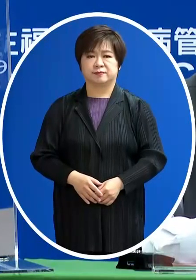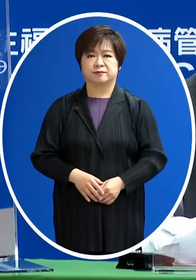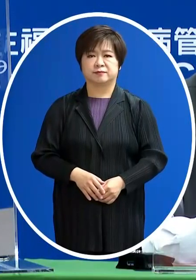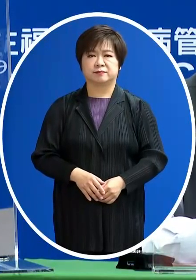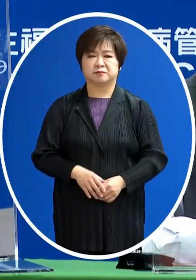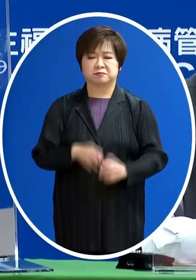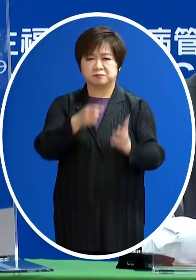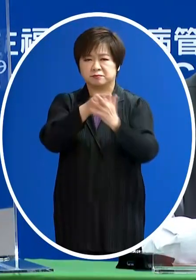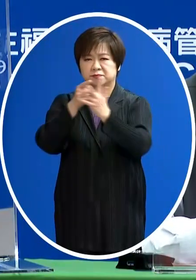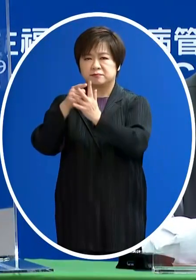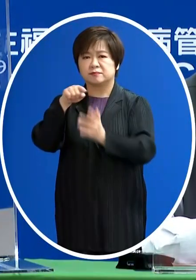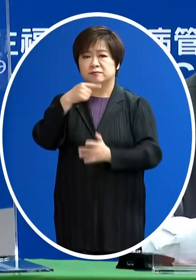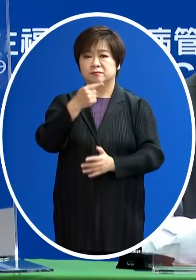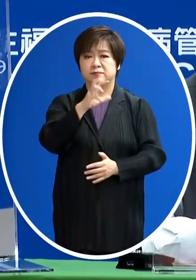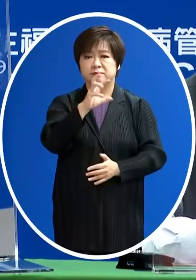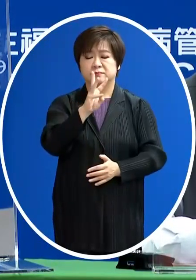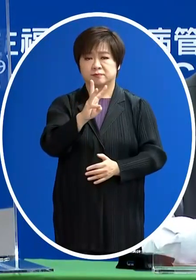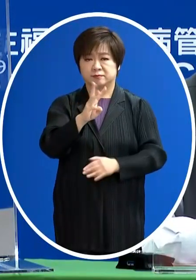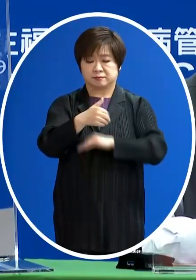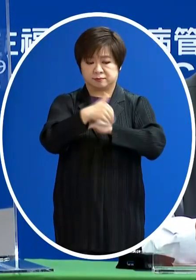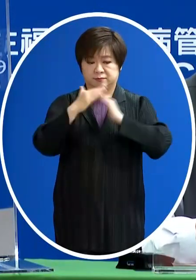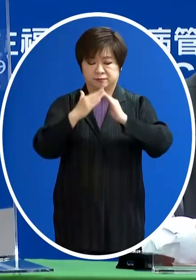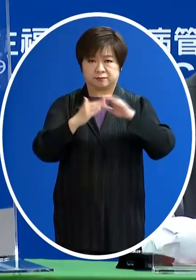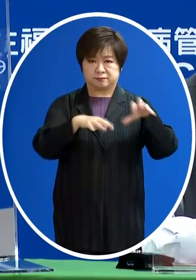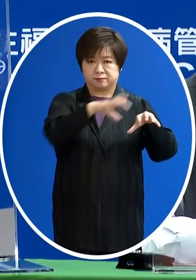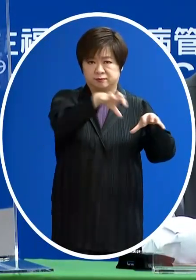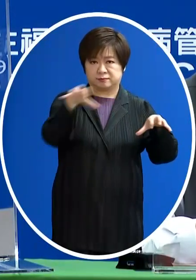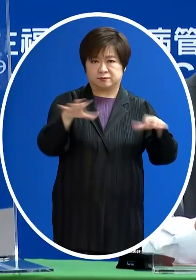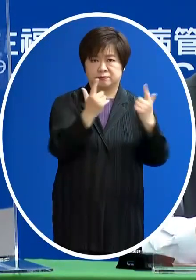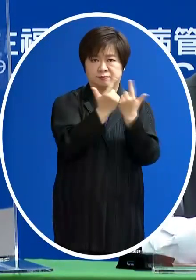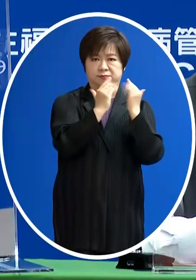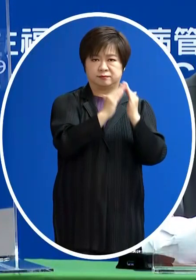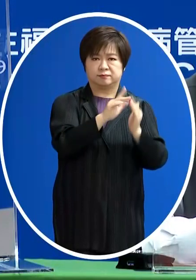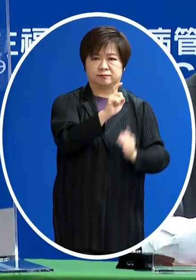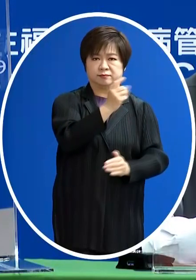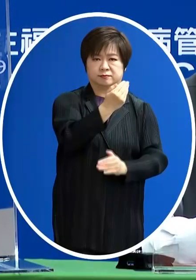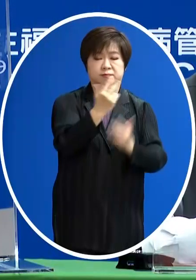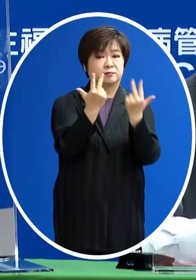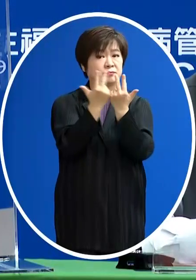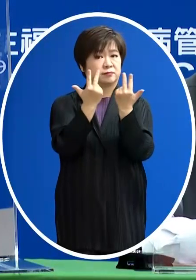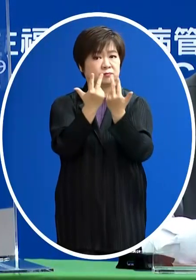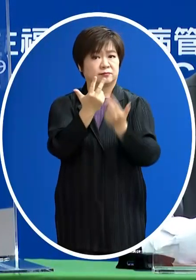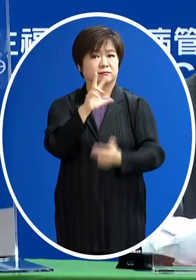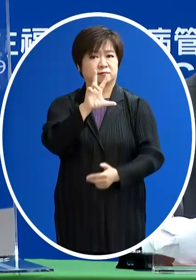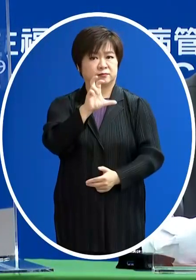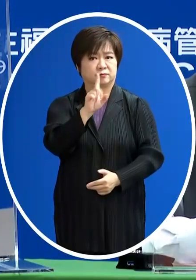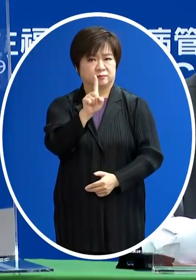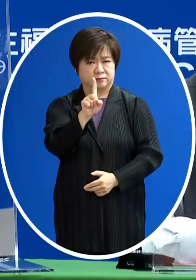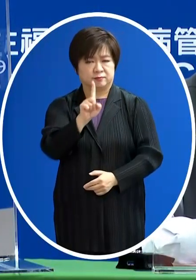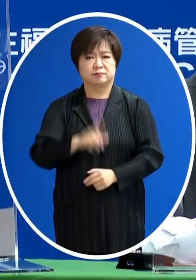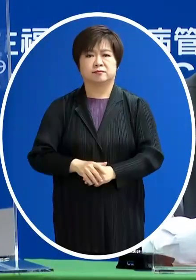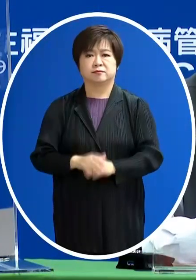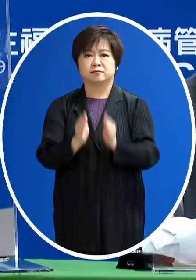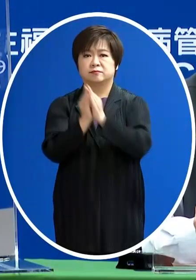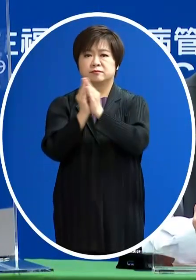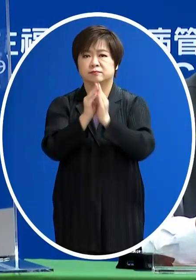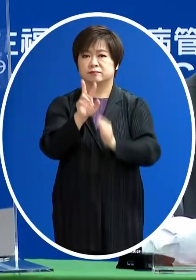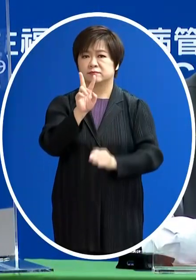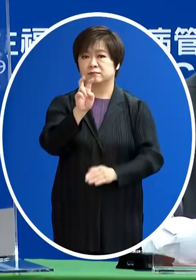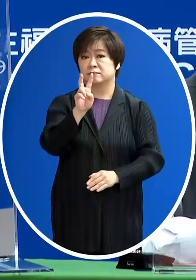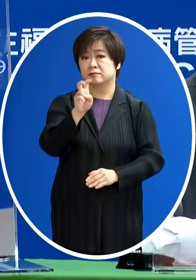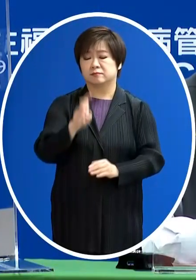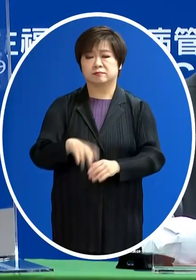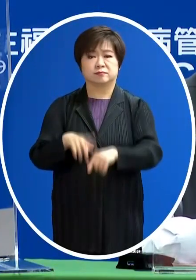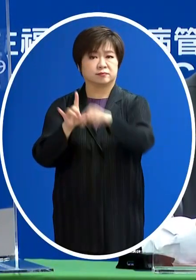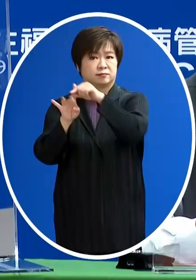183名里面以县市的区隔来看，台北市有19例，新北市有71例。桃园市